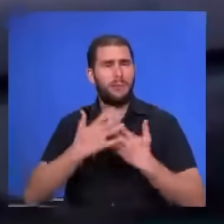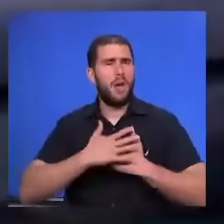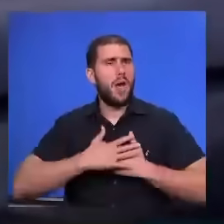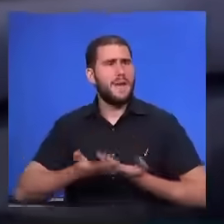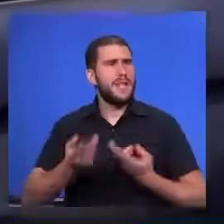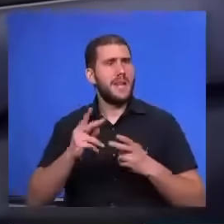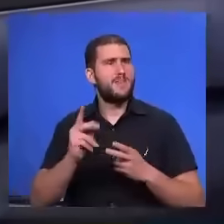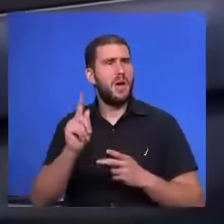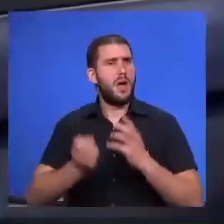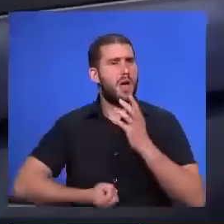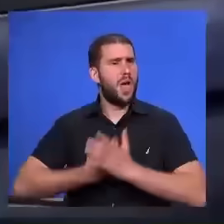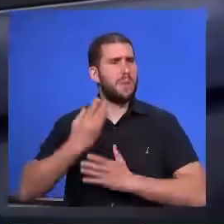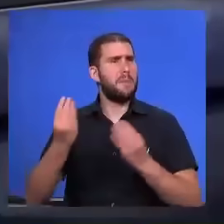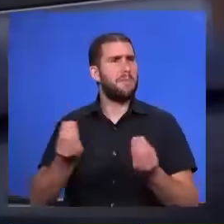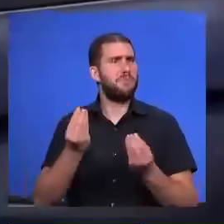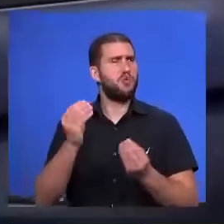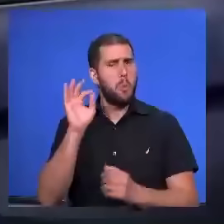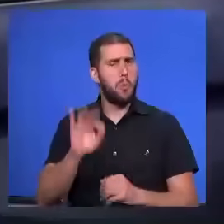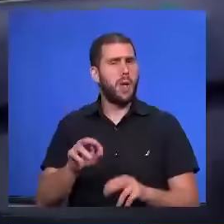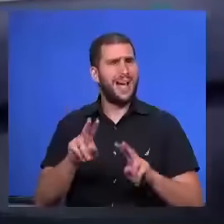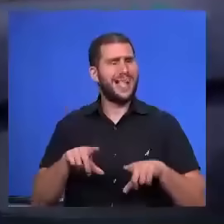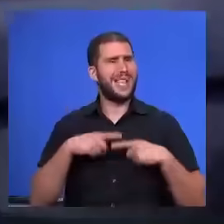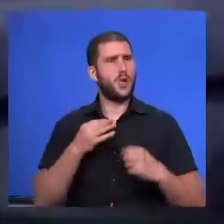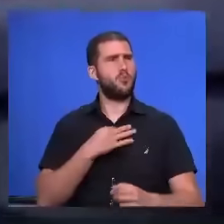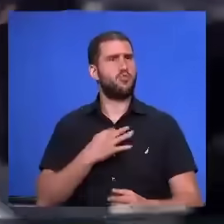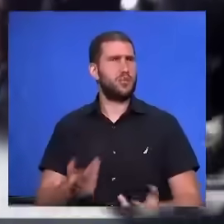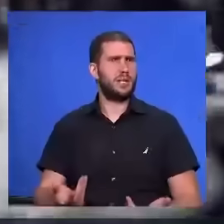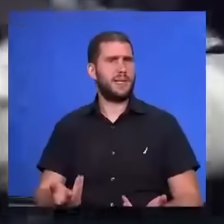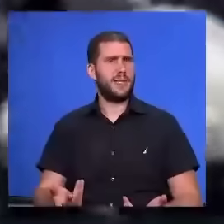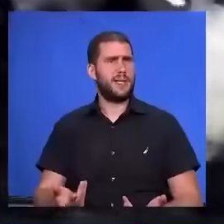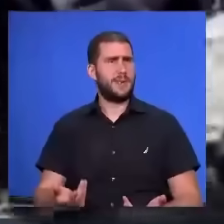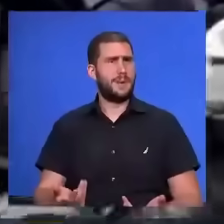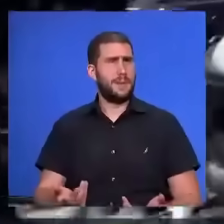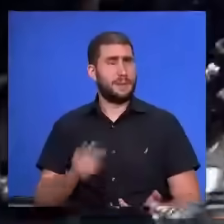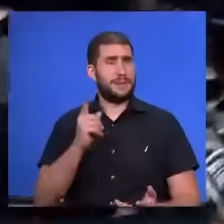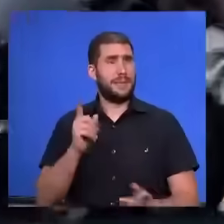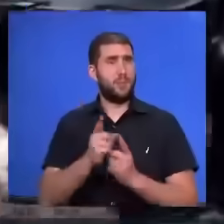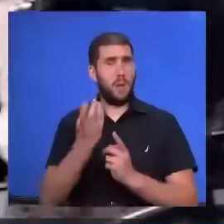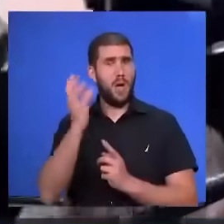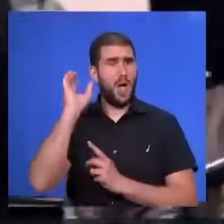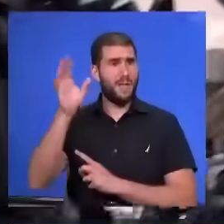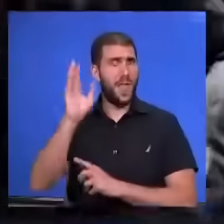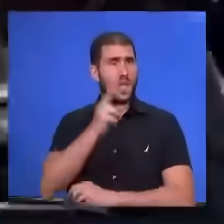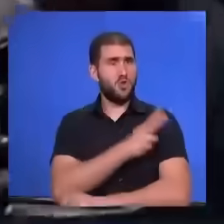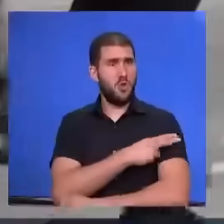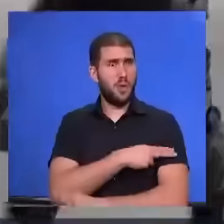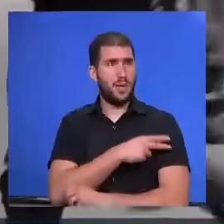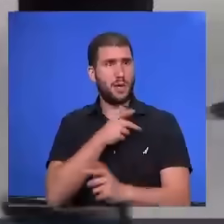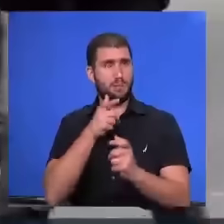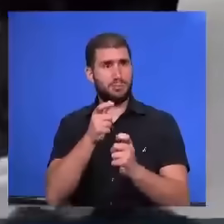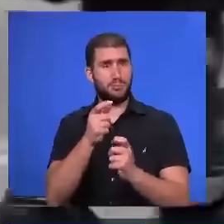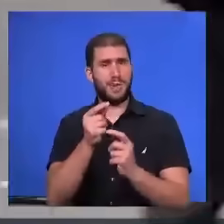אפשר לבוא ולהקים פה משהו שיפגע בקיום שלי. לזרוק אבן על שוטר שירה